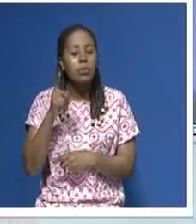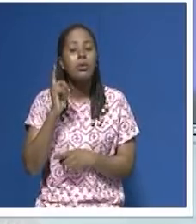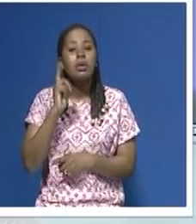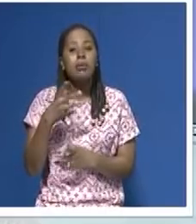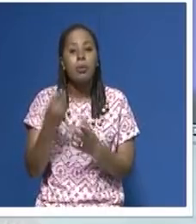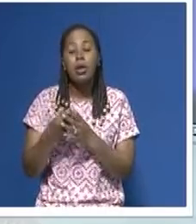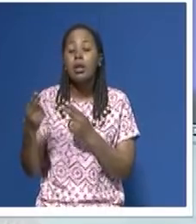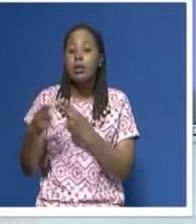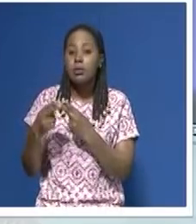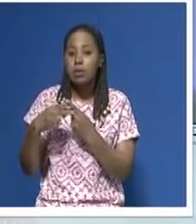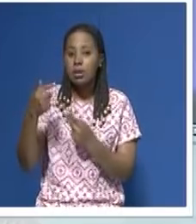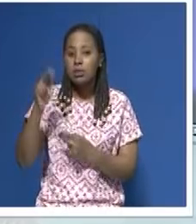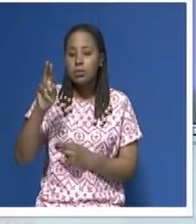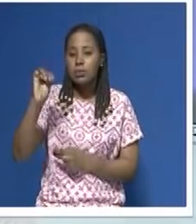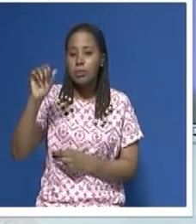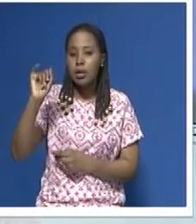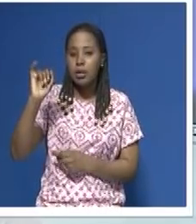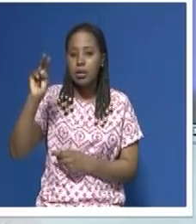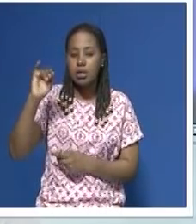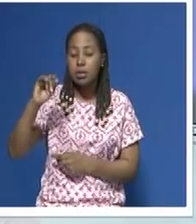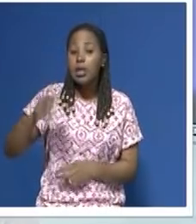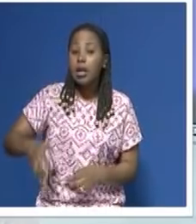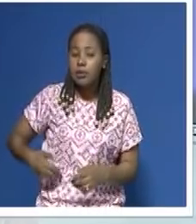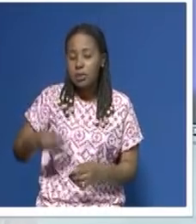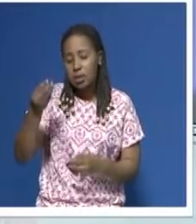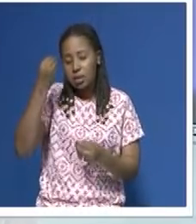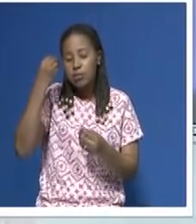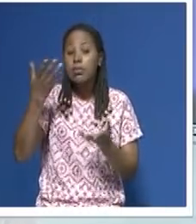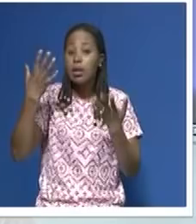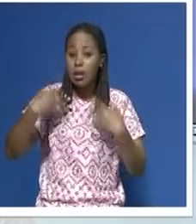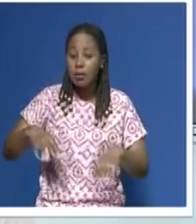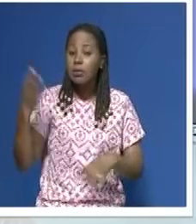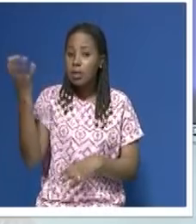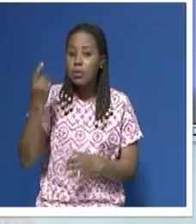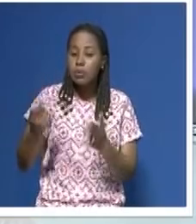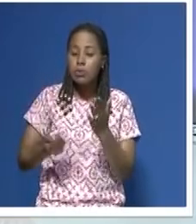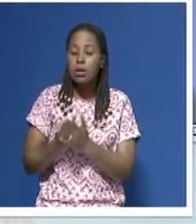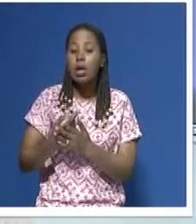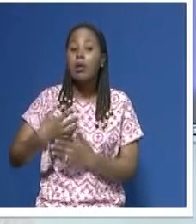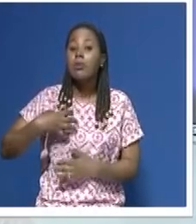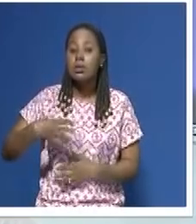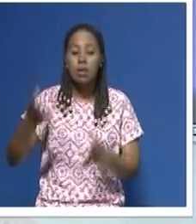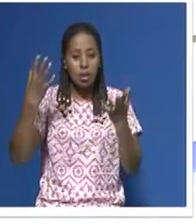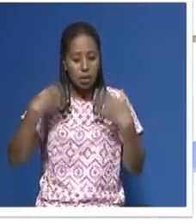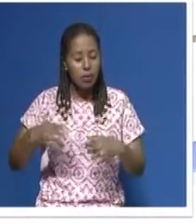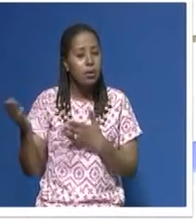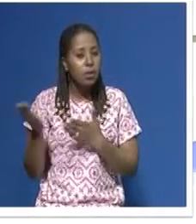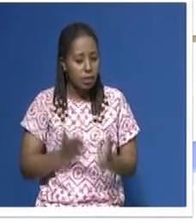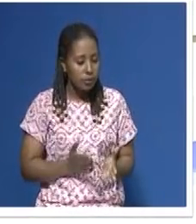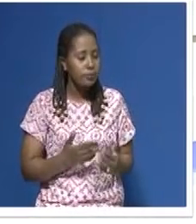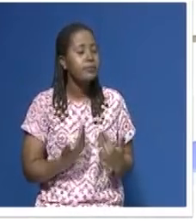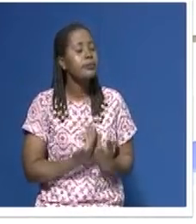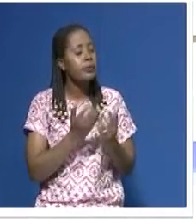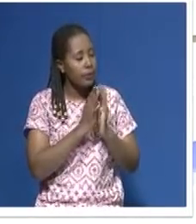Niko na Daktari Tumaini Haonga, yeye ni afisa programu elimu ya afya kwa umma kutoka Wizara ya Afya. Karibu sana hapa